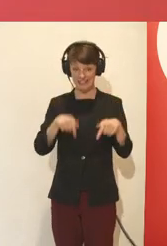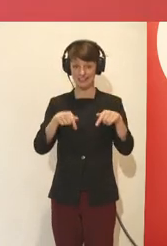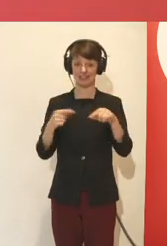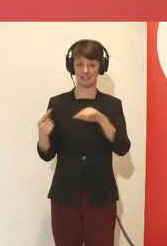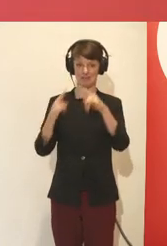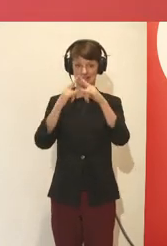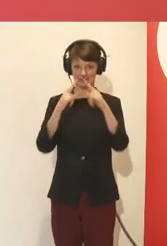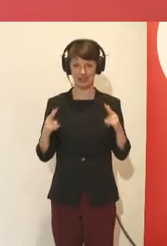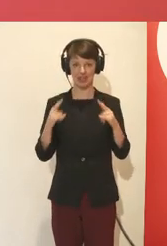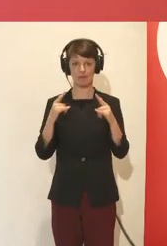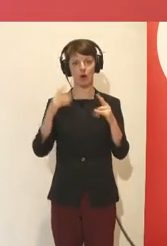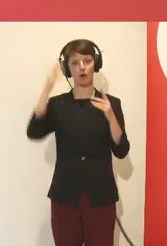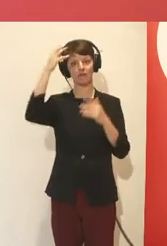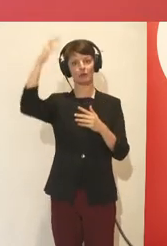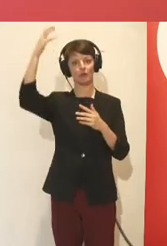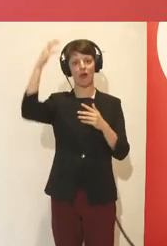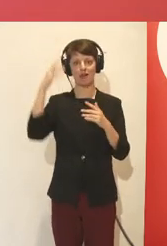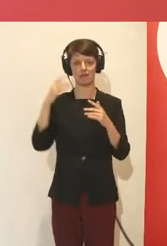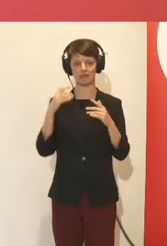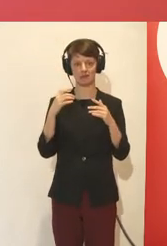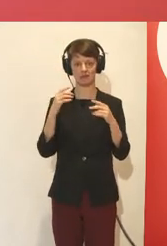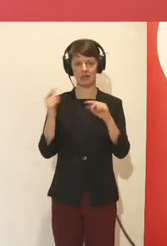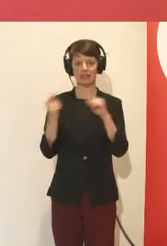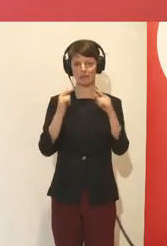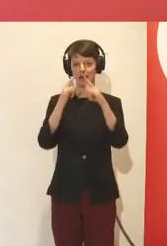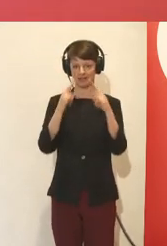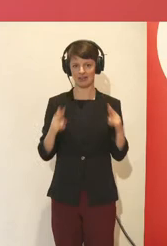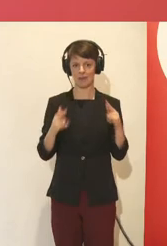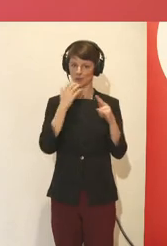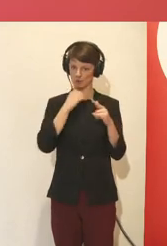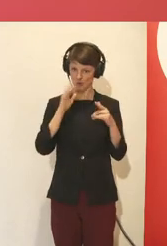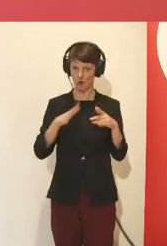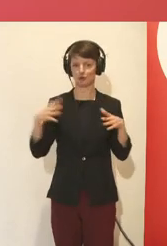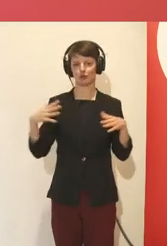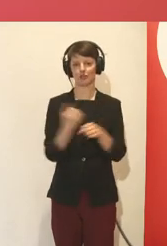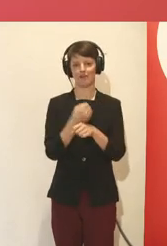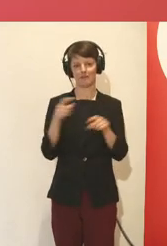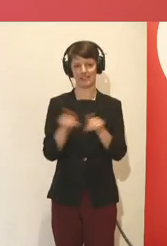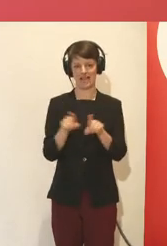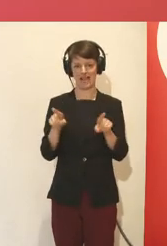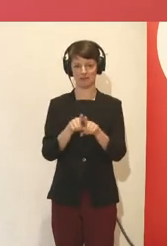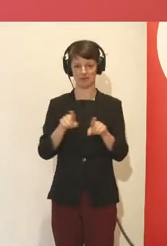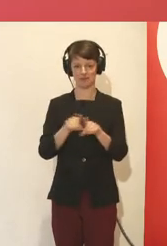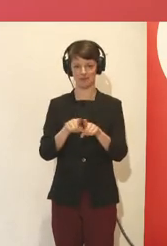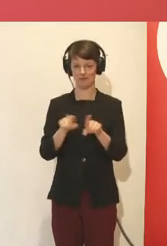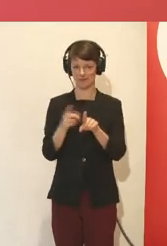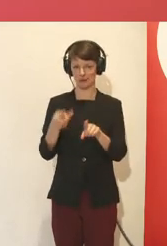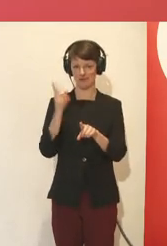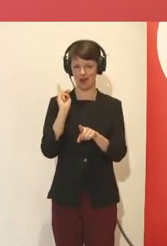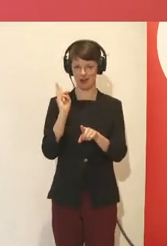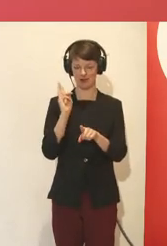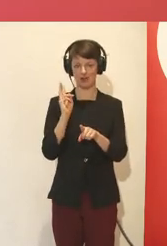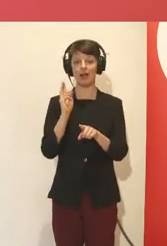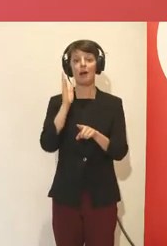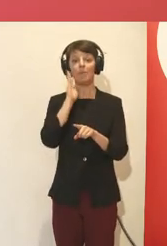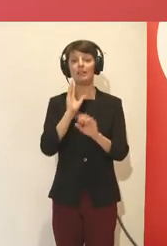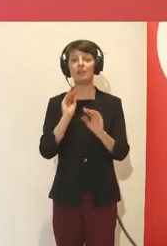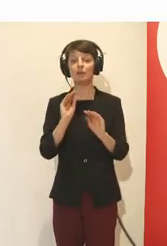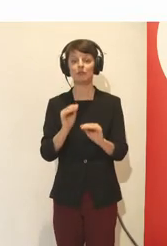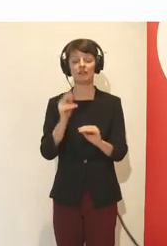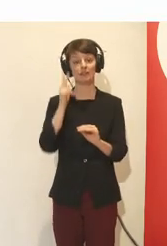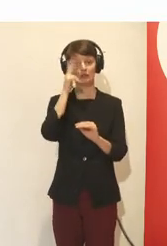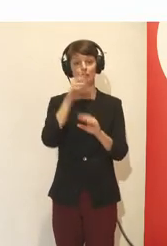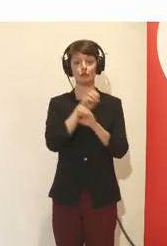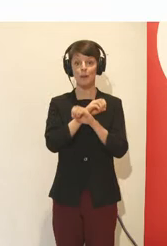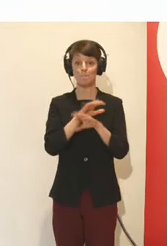debatten camp auf diesem virtuellen debatten camp gerne mit euch erreichen und dafür nutzt gerne die social media kanäle die ihr